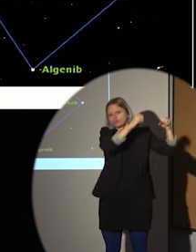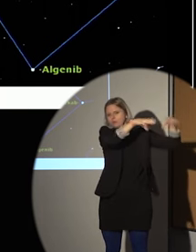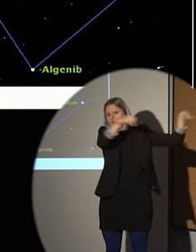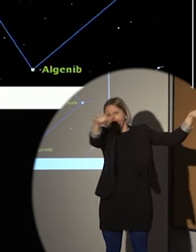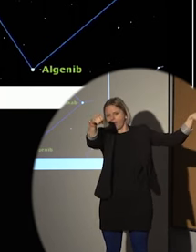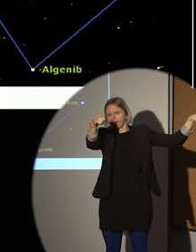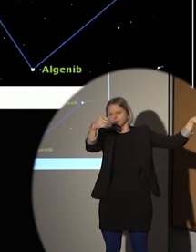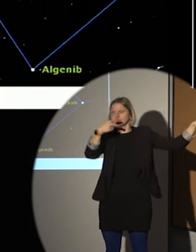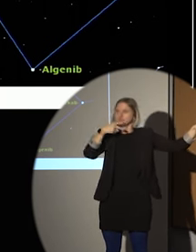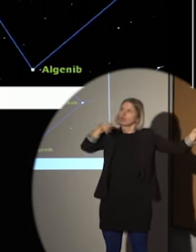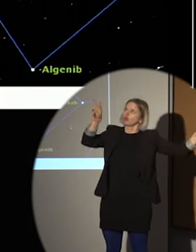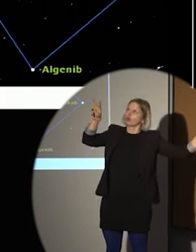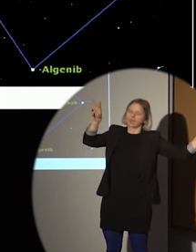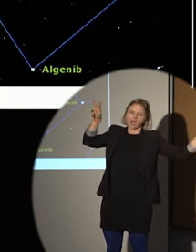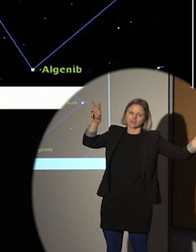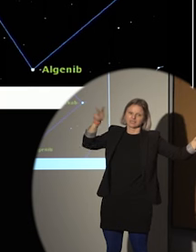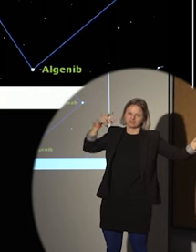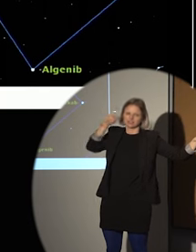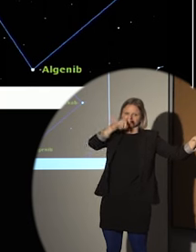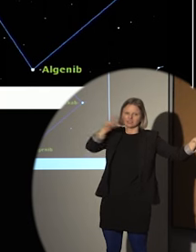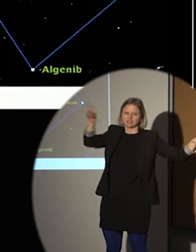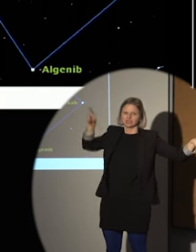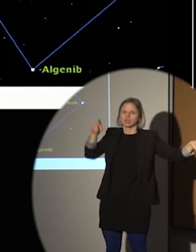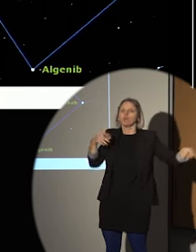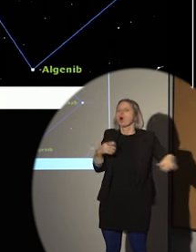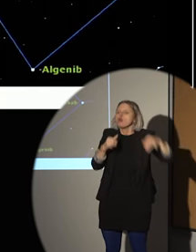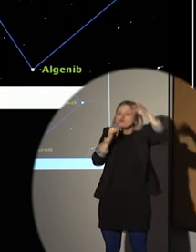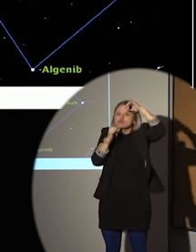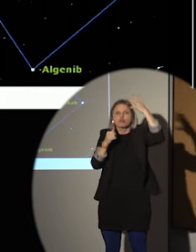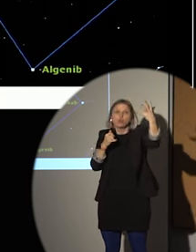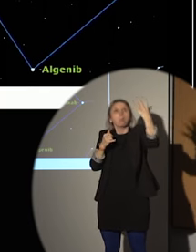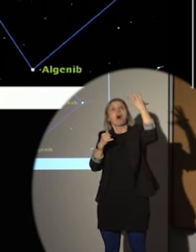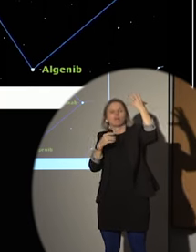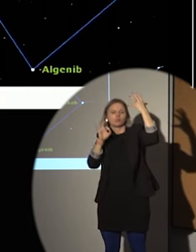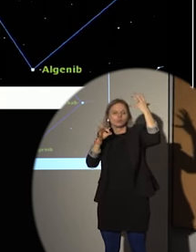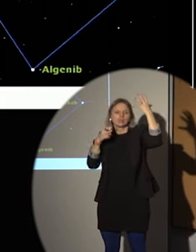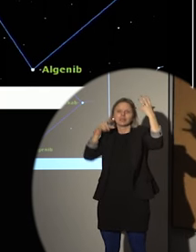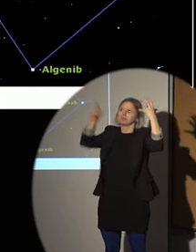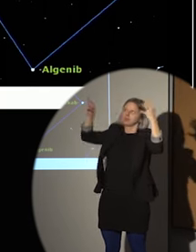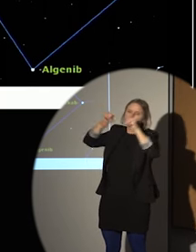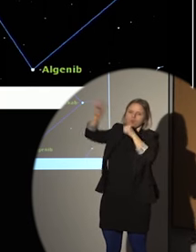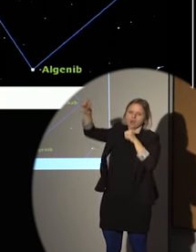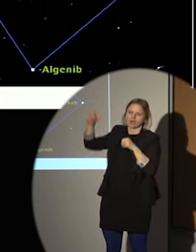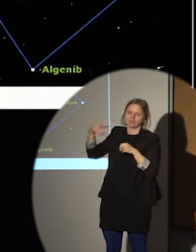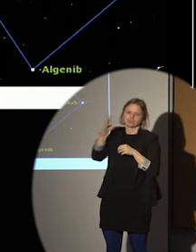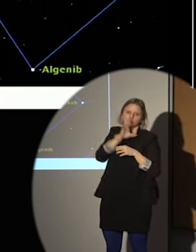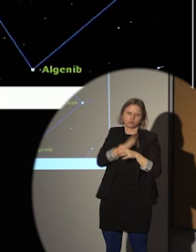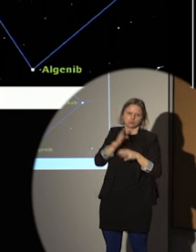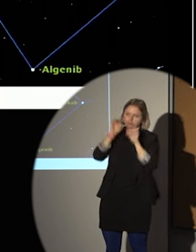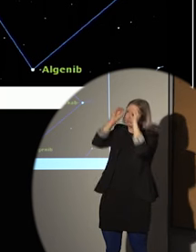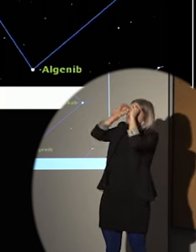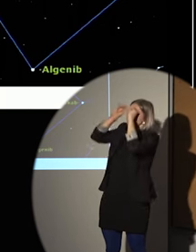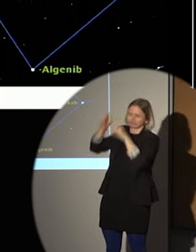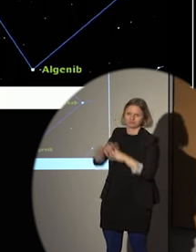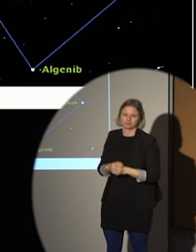perdez essentiellement. Les galaxies, c'est en fait un ensemble d'étoiles considérables, je vous ai parlé de 200 milliards,